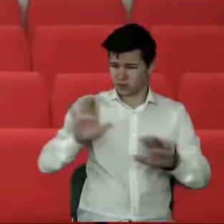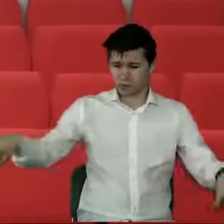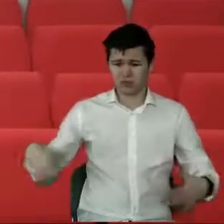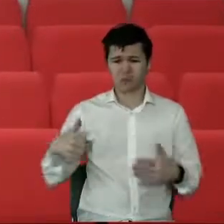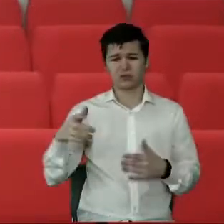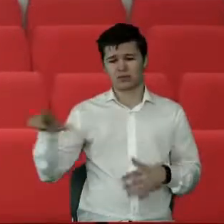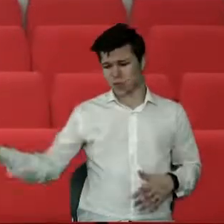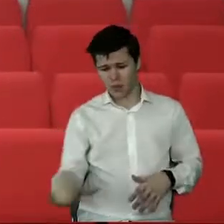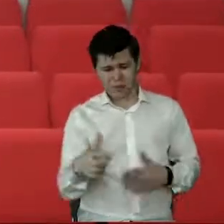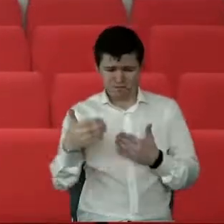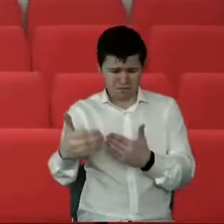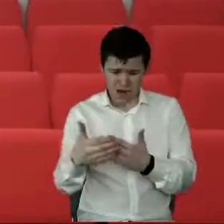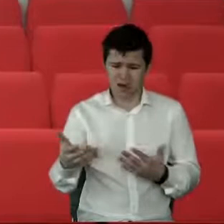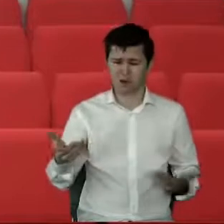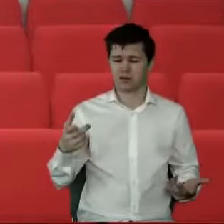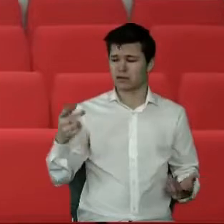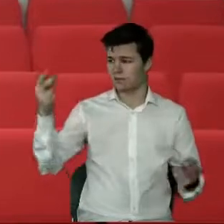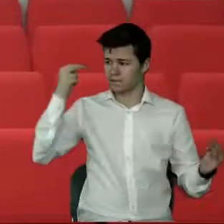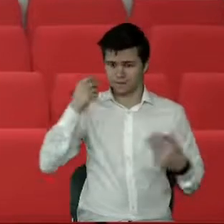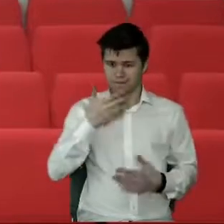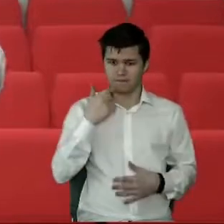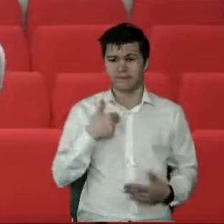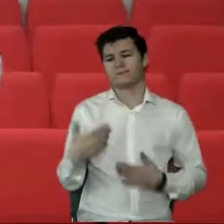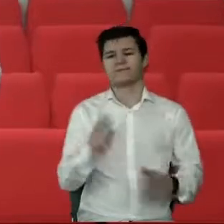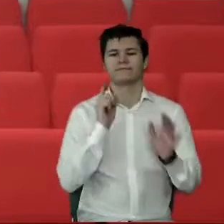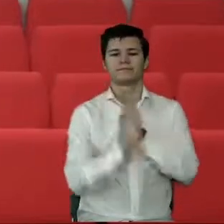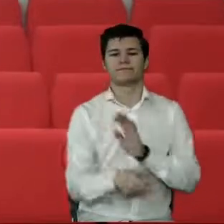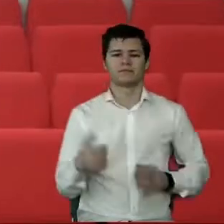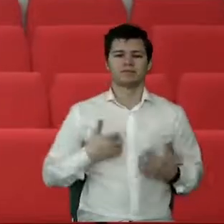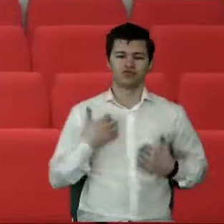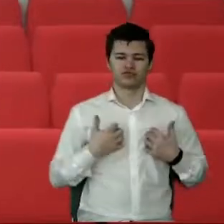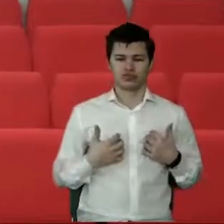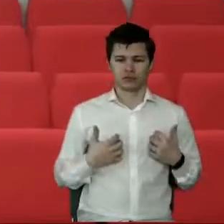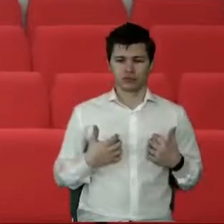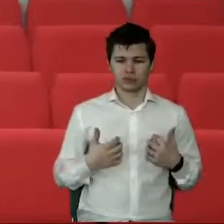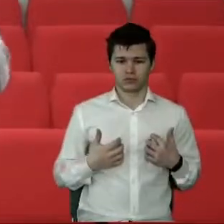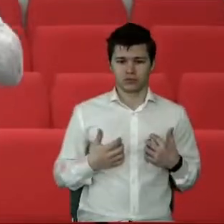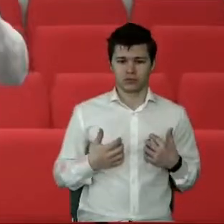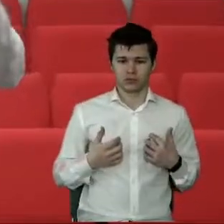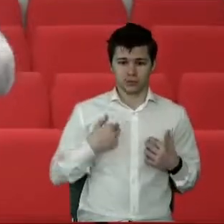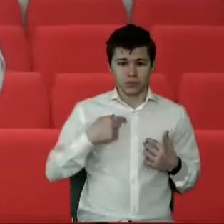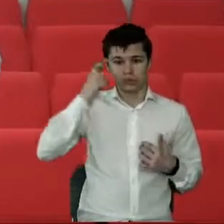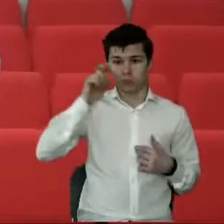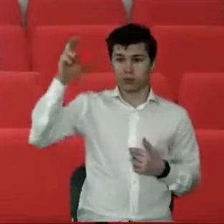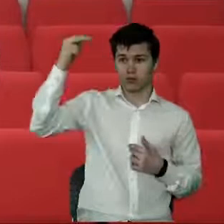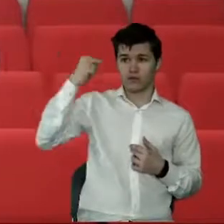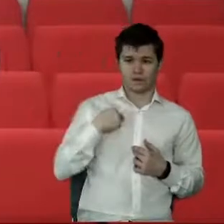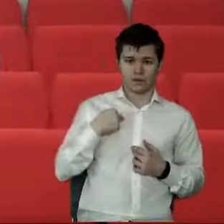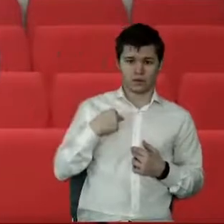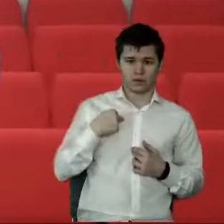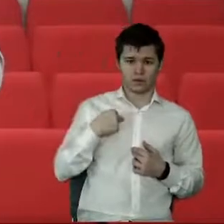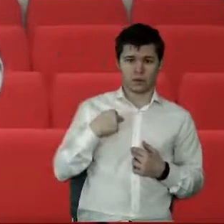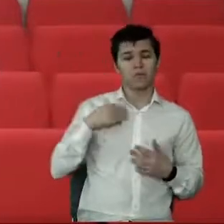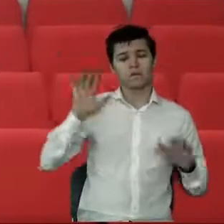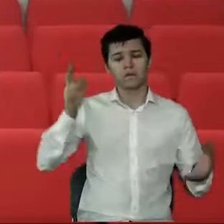дорога небольшая, людей нет, никто тебя не видит. Но ты знаешь, что Бог тебя видит. Ты знаешь, что кто-то где-то, возможно,